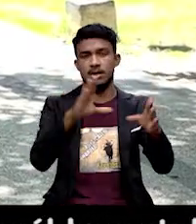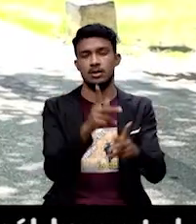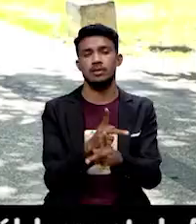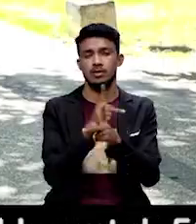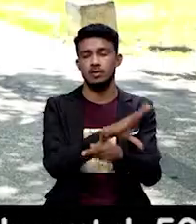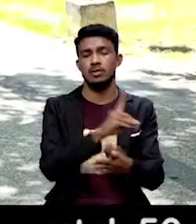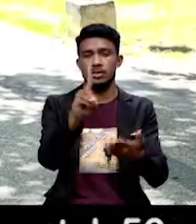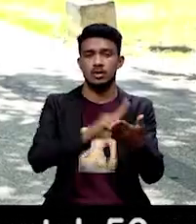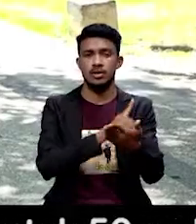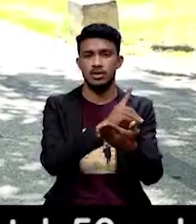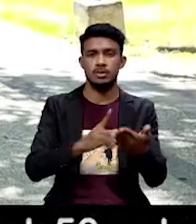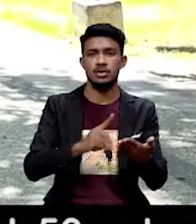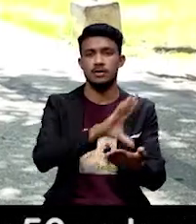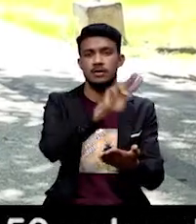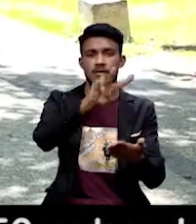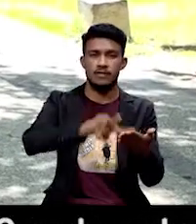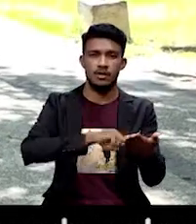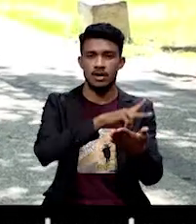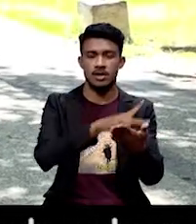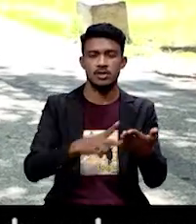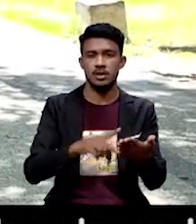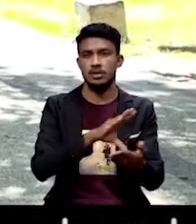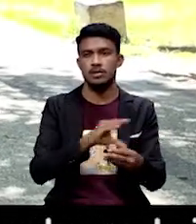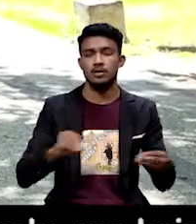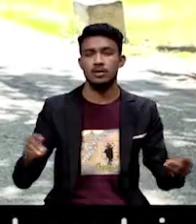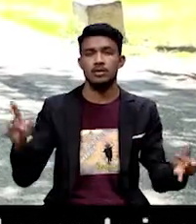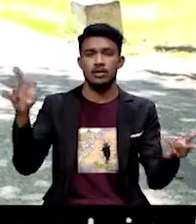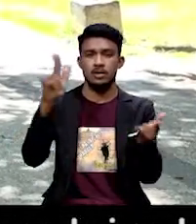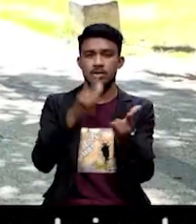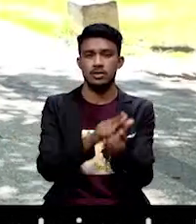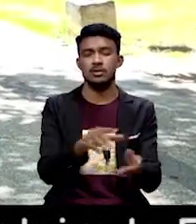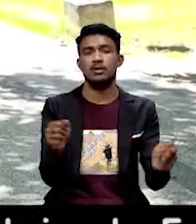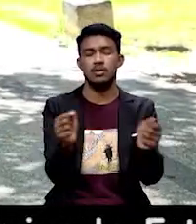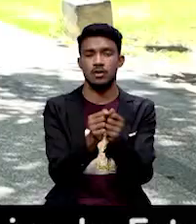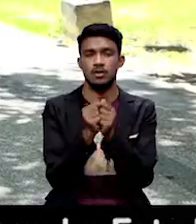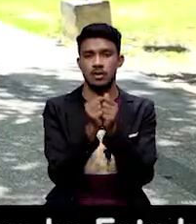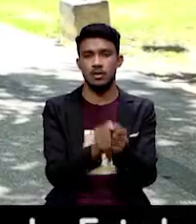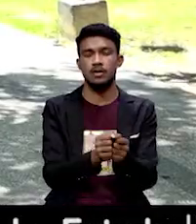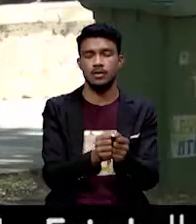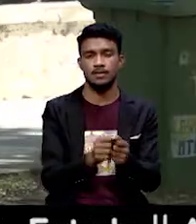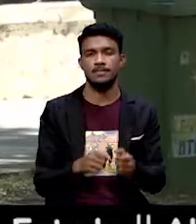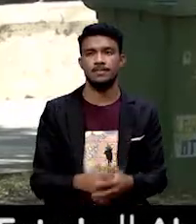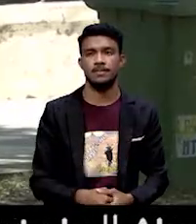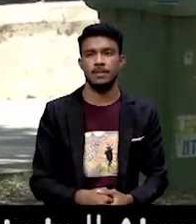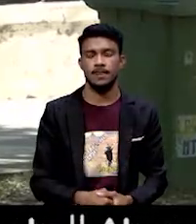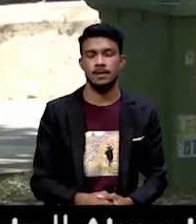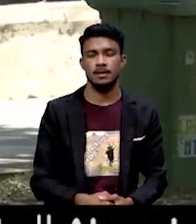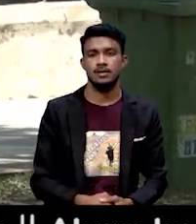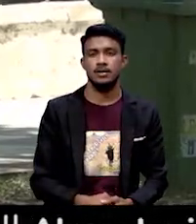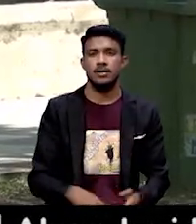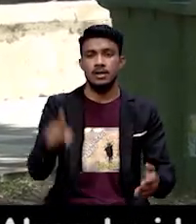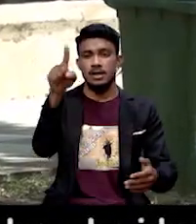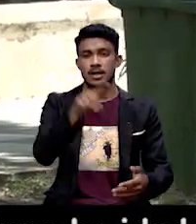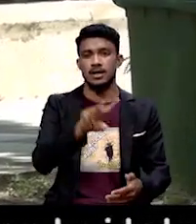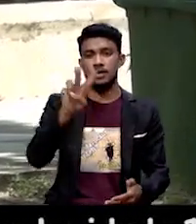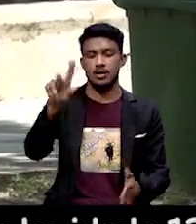discriminação, violência, pressão no abuso sexual ho exploração. A linha da rua e